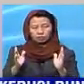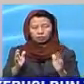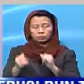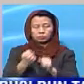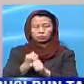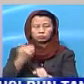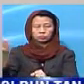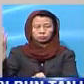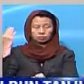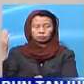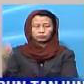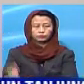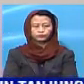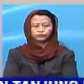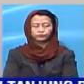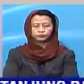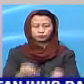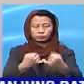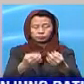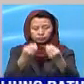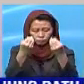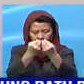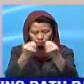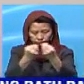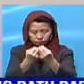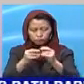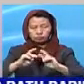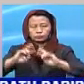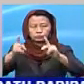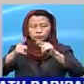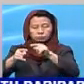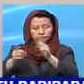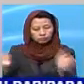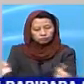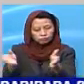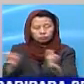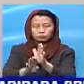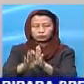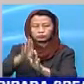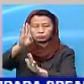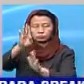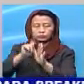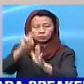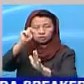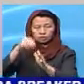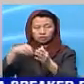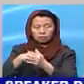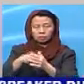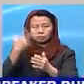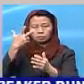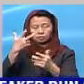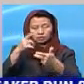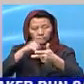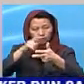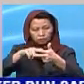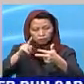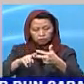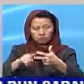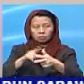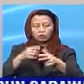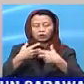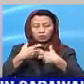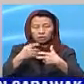tahun lalu menurut jabatan perangkaan dalam kenyataannya peningkatan itu dirangsang pertumbuhan yang tinggi dalam tiga indeks iaitu